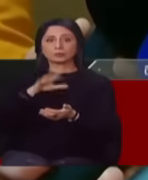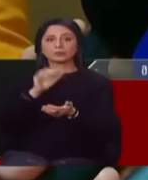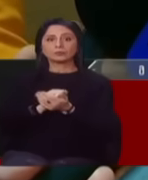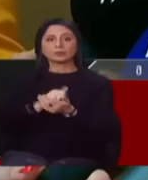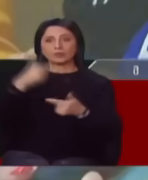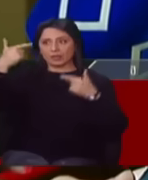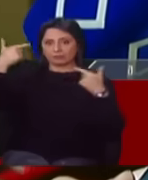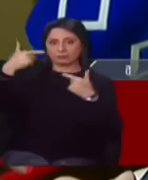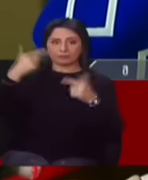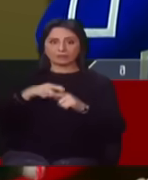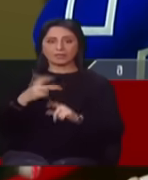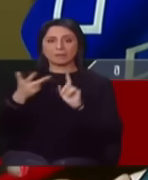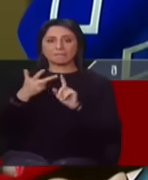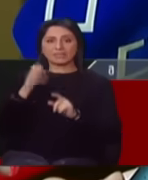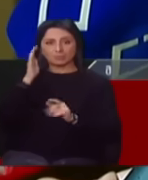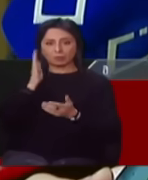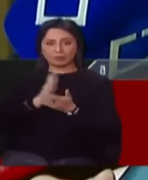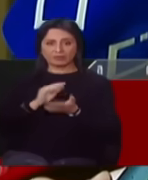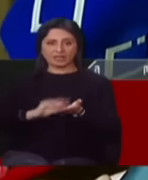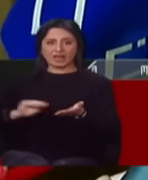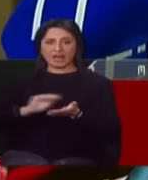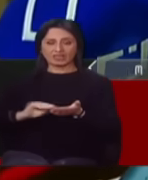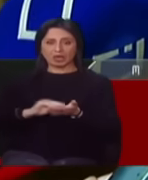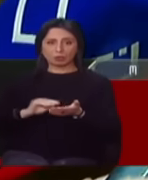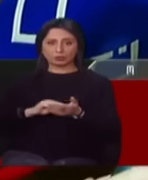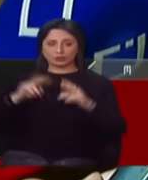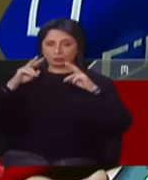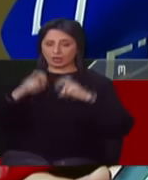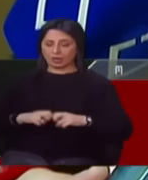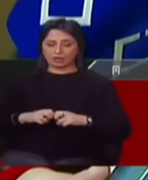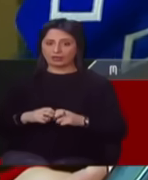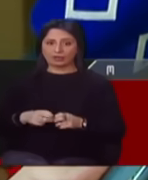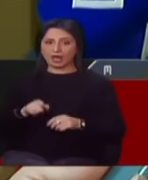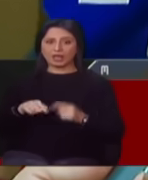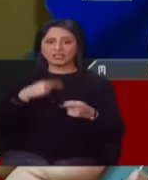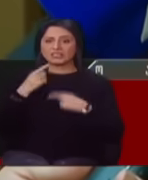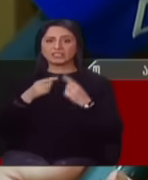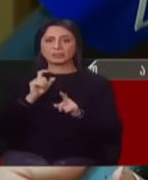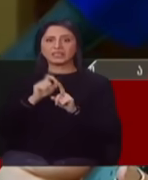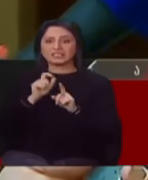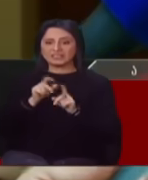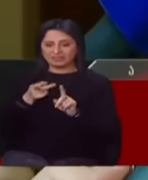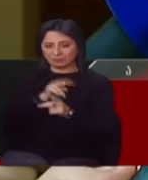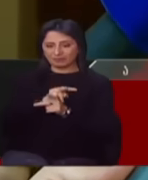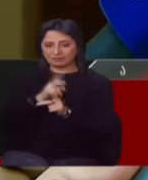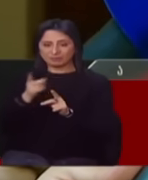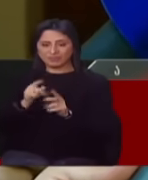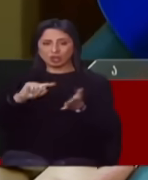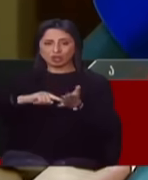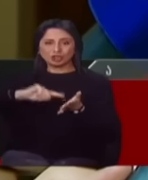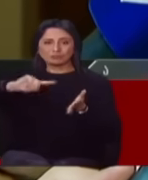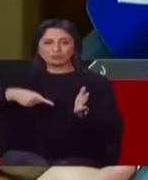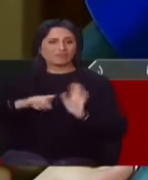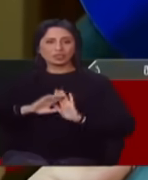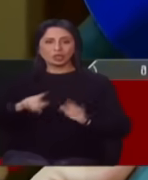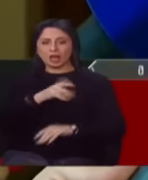დაკავებული იყვნენ კადრების გადაღებით. მესამე მოსმენა არის რედაქციული განხილვა, აქ საუბარია სიტყვების გადანაცვლებას და ასე შემდგომ. როგორ ჩანს,